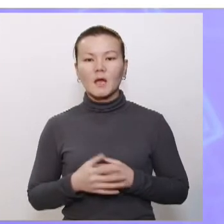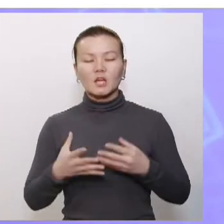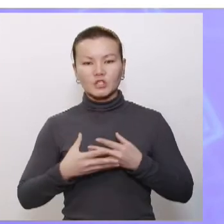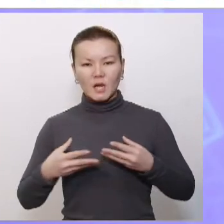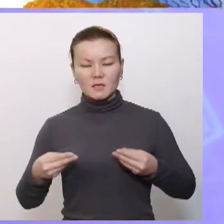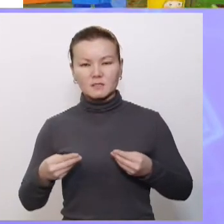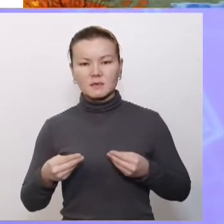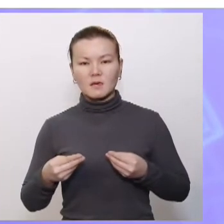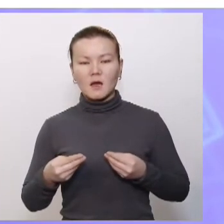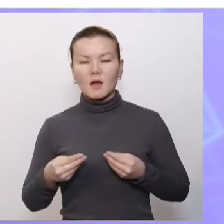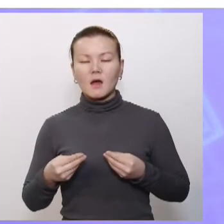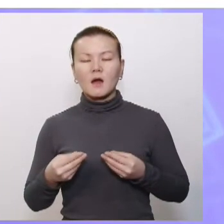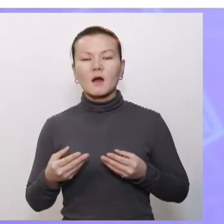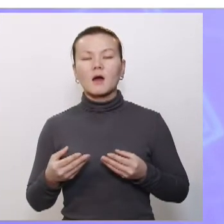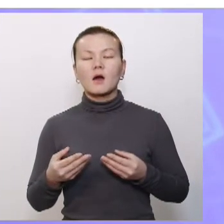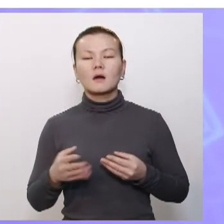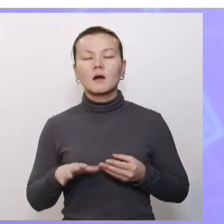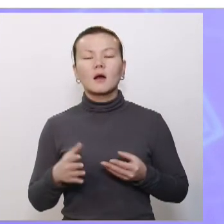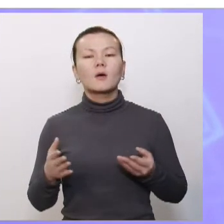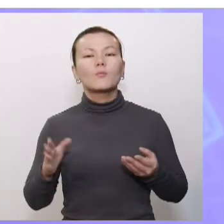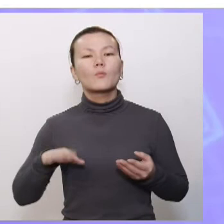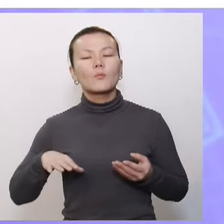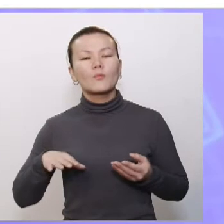Jaz, kaysı mezgilden kiyin keled?